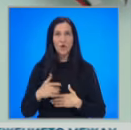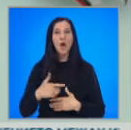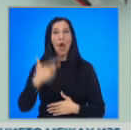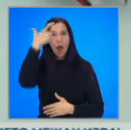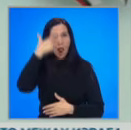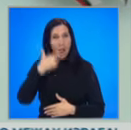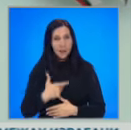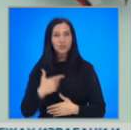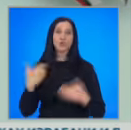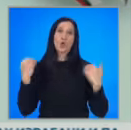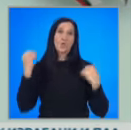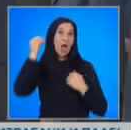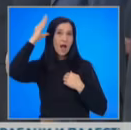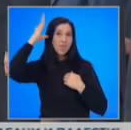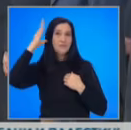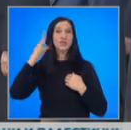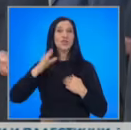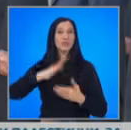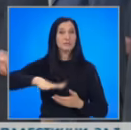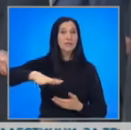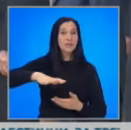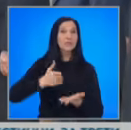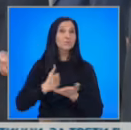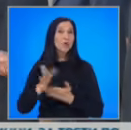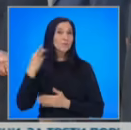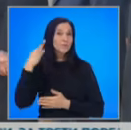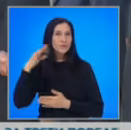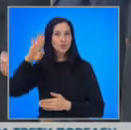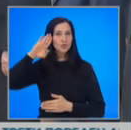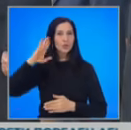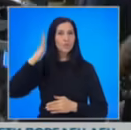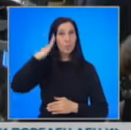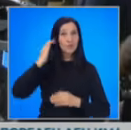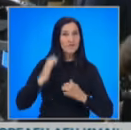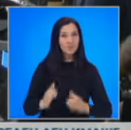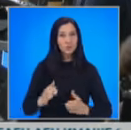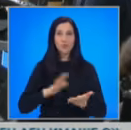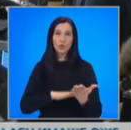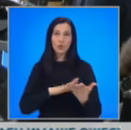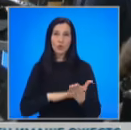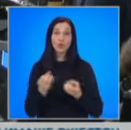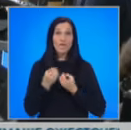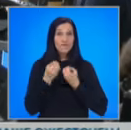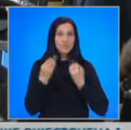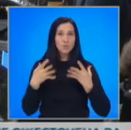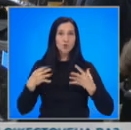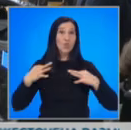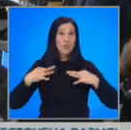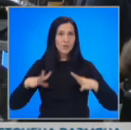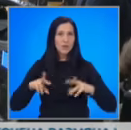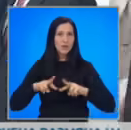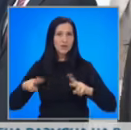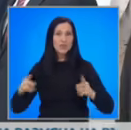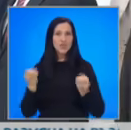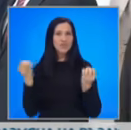Личности от академичните среди. Според президента, служебното правителство е доказателство, че е възможно демократи от